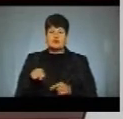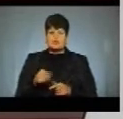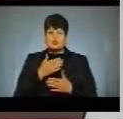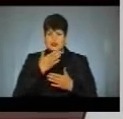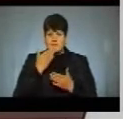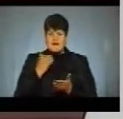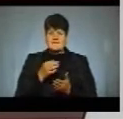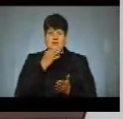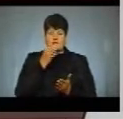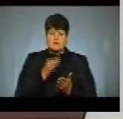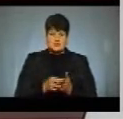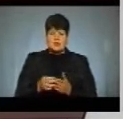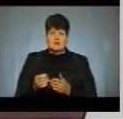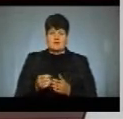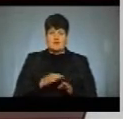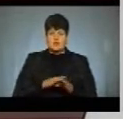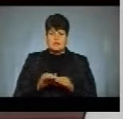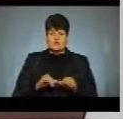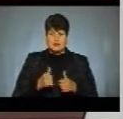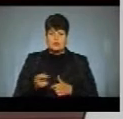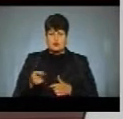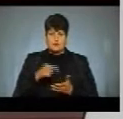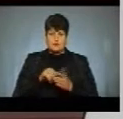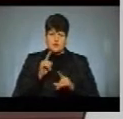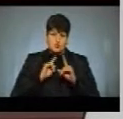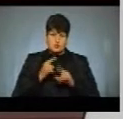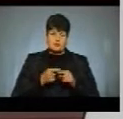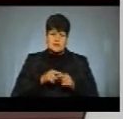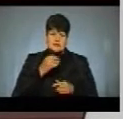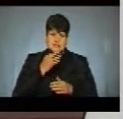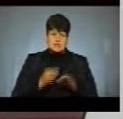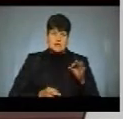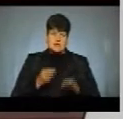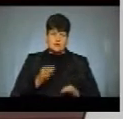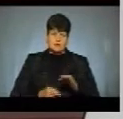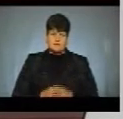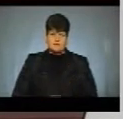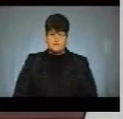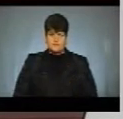виконавчого комітету Тернопільської міськради. Про це повідомила суддя адміністративного суду Оксана Мартиць.